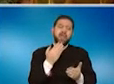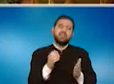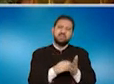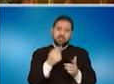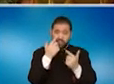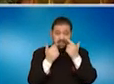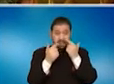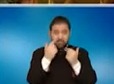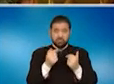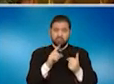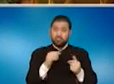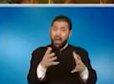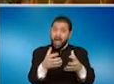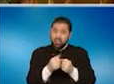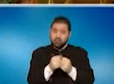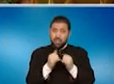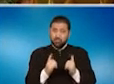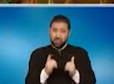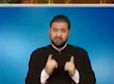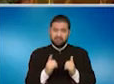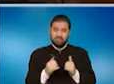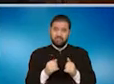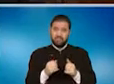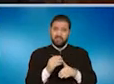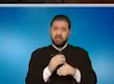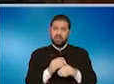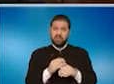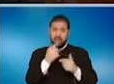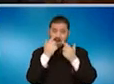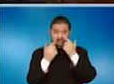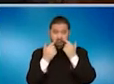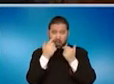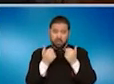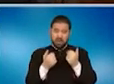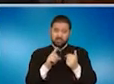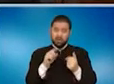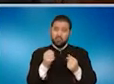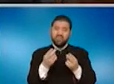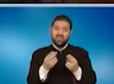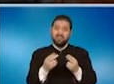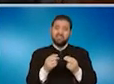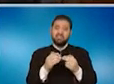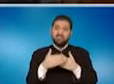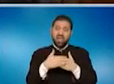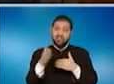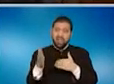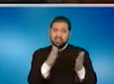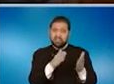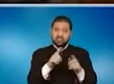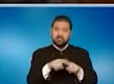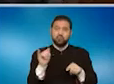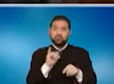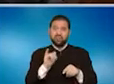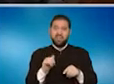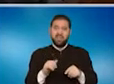Nu asumă condiția până la urmă. Nu asumă. Umilința nu vine decât tot față în față cu cineva. Noi avem un